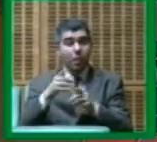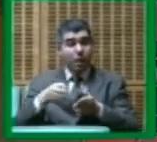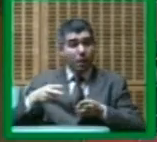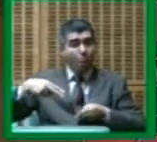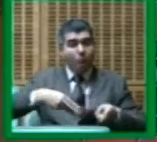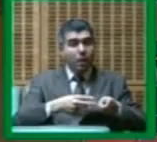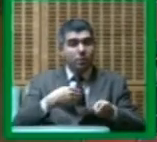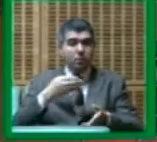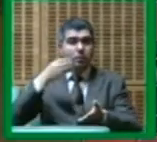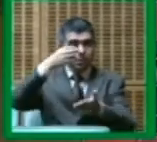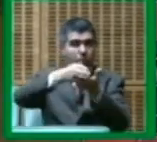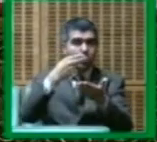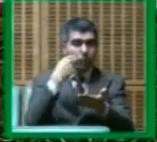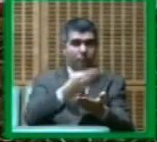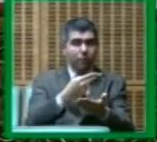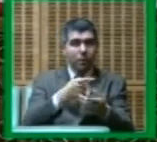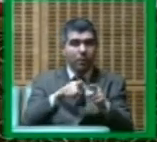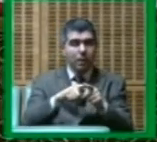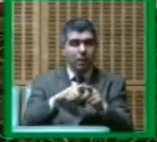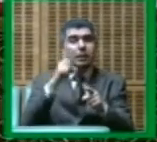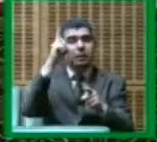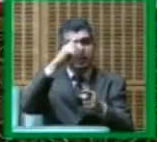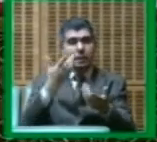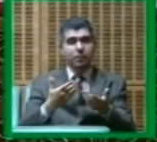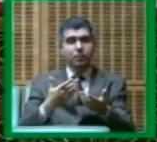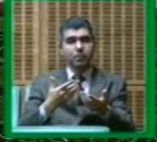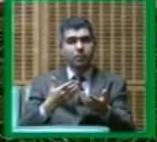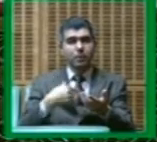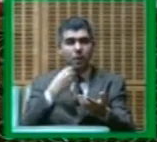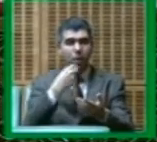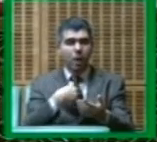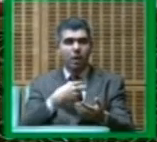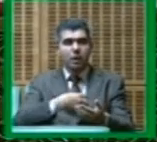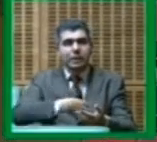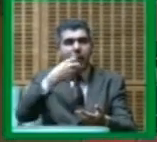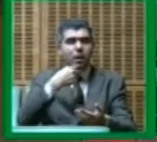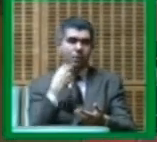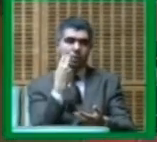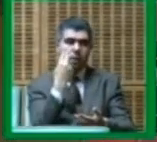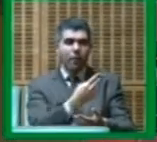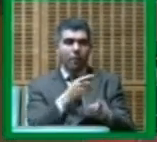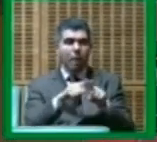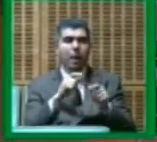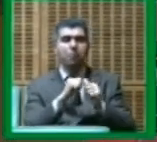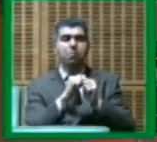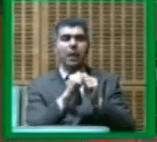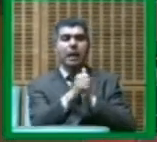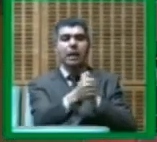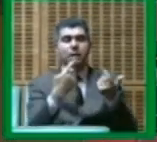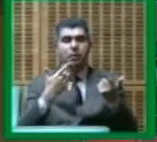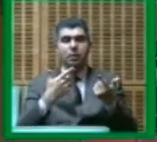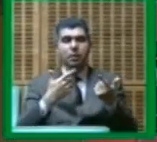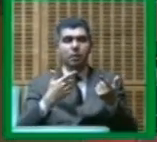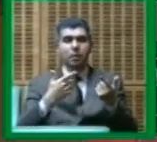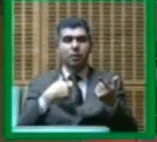الواد. كاين امكانيه، انا نقول لك انا مشيت ونقول لك تخلعت لما شفت هذاك الواد، لدرجه انه كنا كنشوفوه من بعيد، والسكان تيقول لك يا ودي